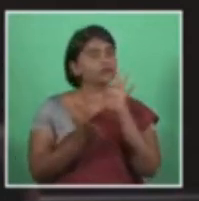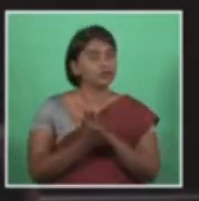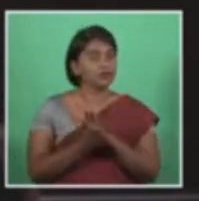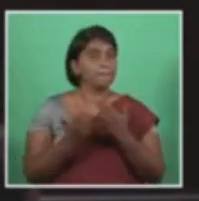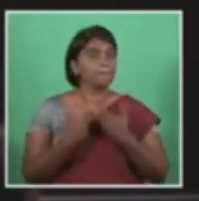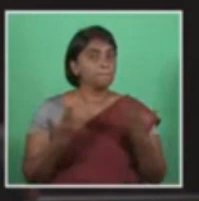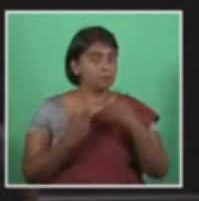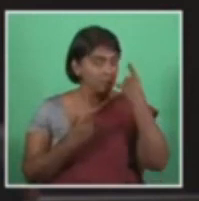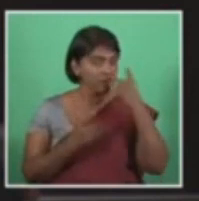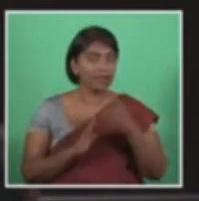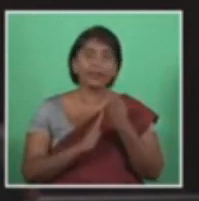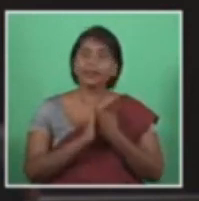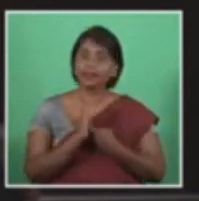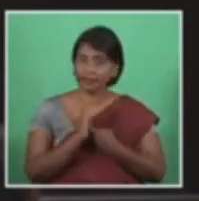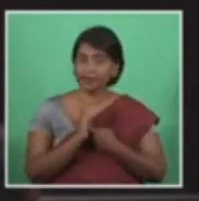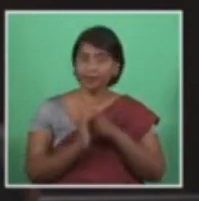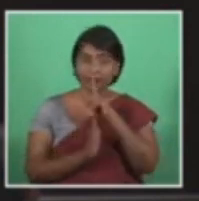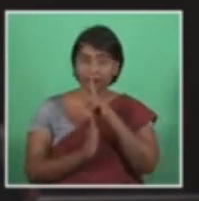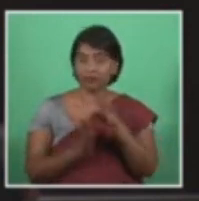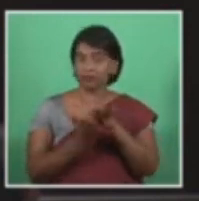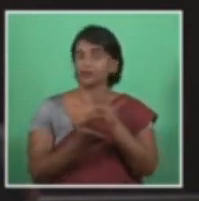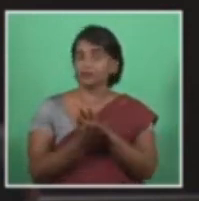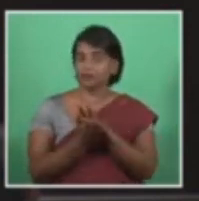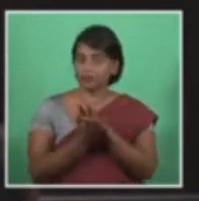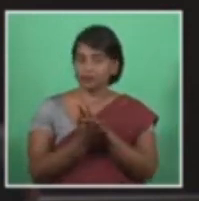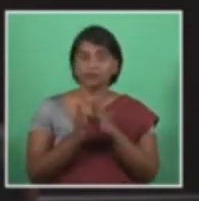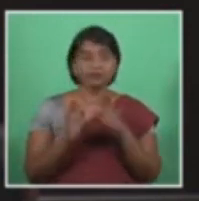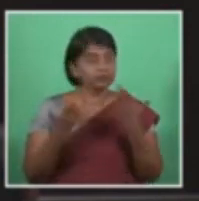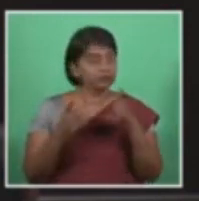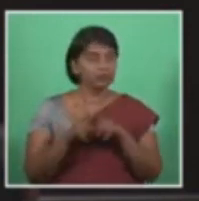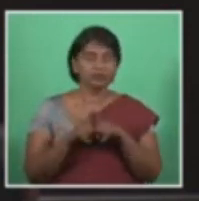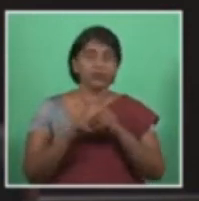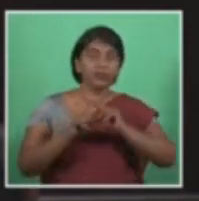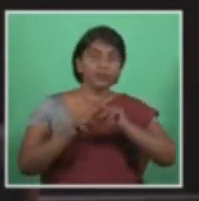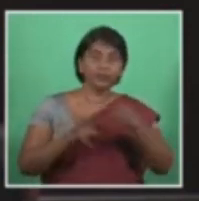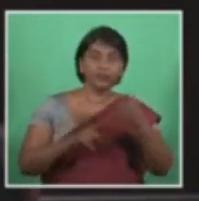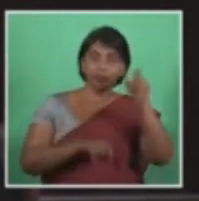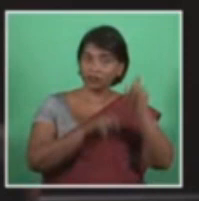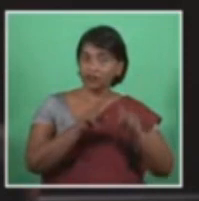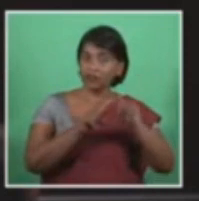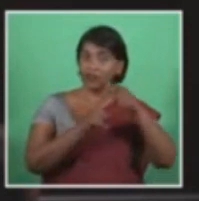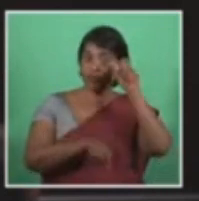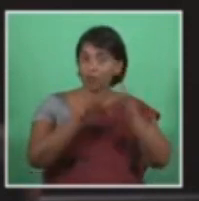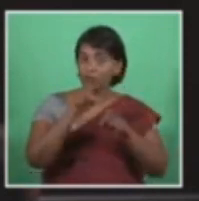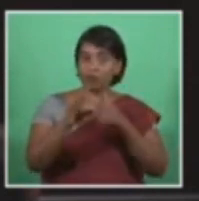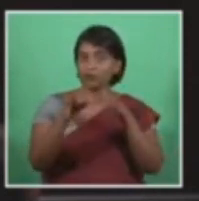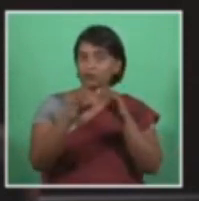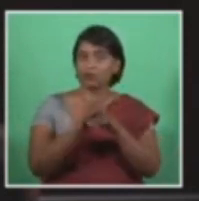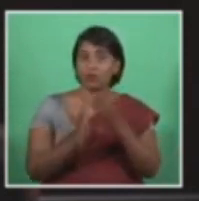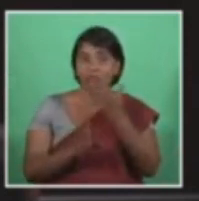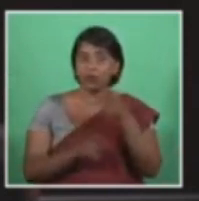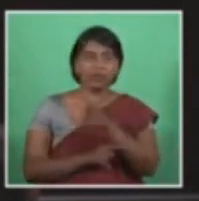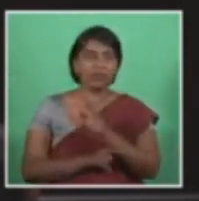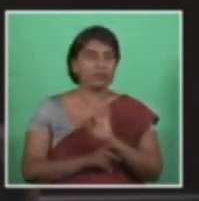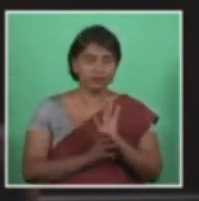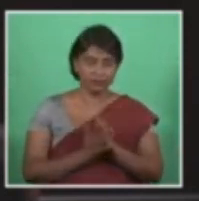නිසා තමයි නීතියේ සඳහන් වෙන කියන එක රිෆර් කරලා තියෙන්නේ. එහෙම නැතුව වෙන කවුරුවත් වෙනත් පුද්ගලයෙකු උතෙන්ට ගෙනෙන්න පුළුවන් කියන කාරණාව නෙවෙයි ගරු